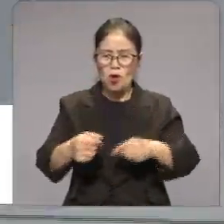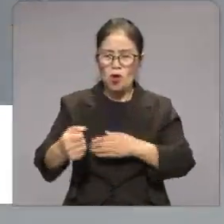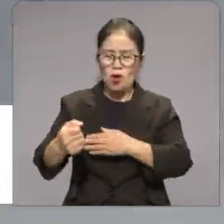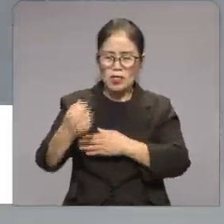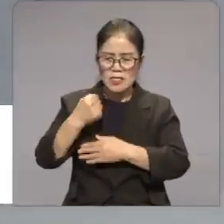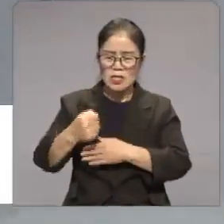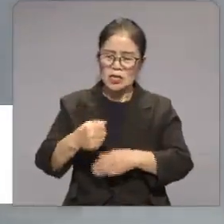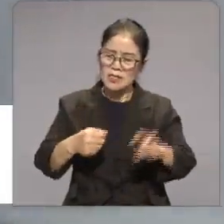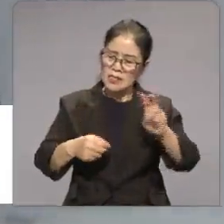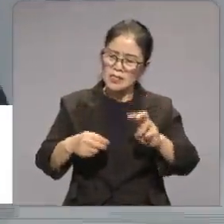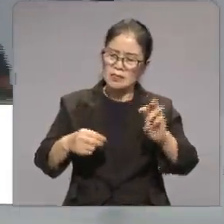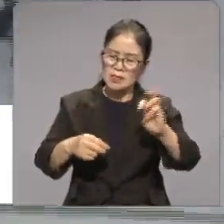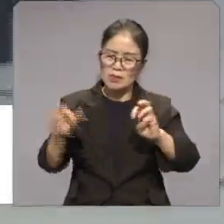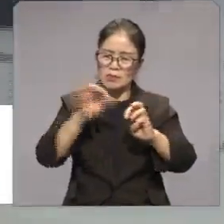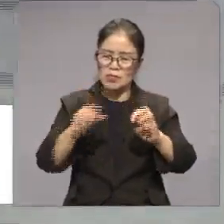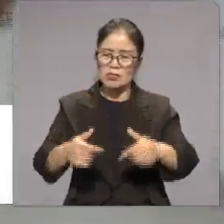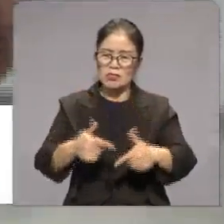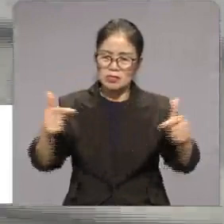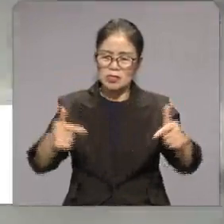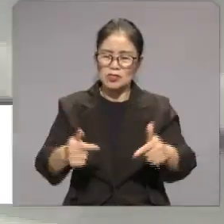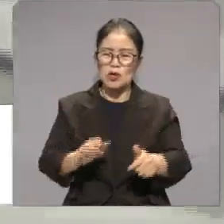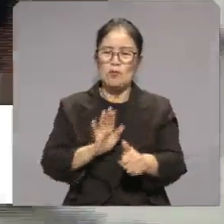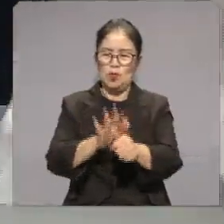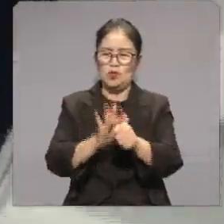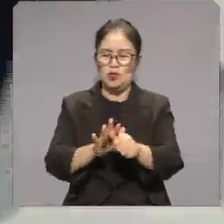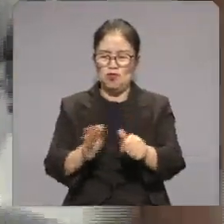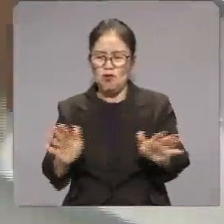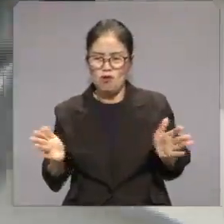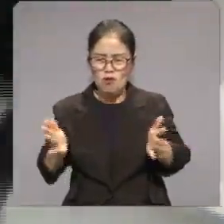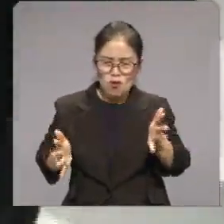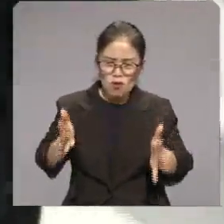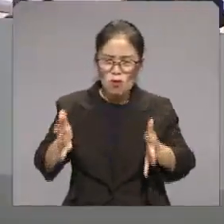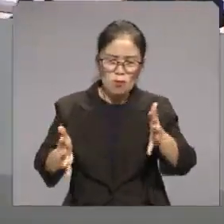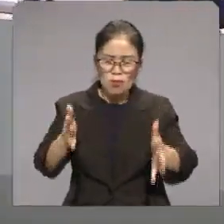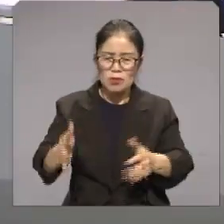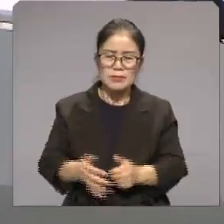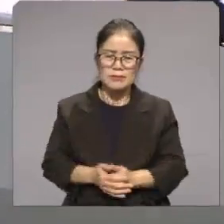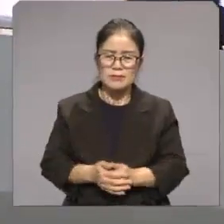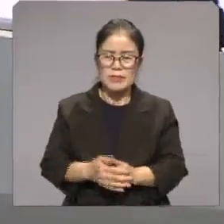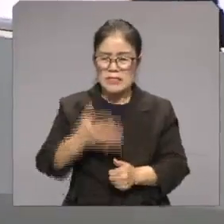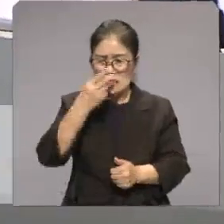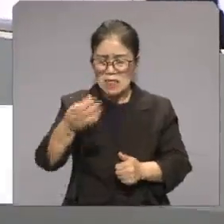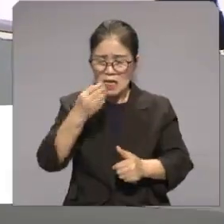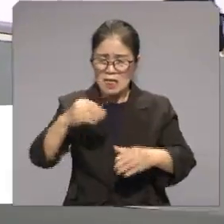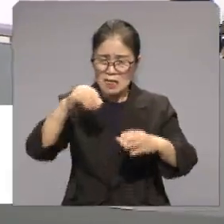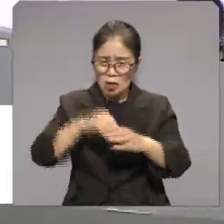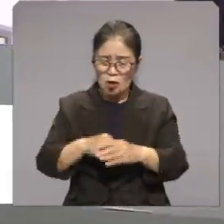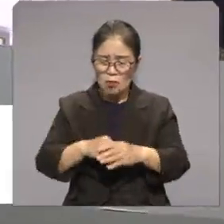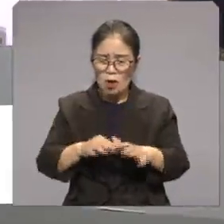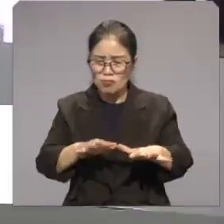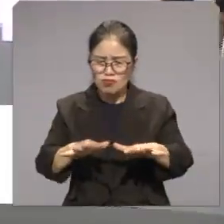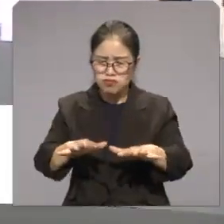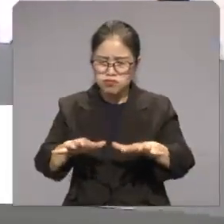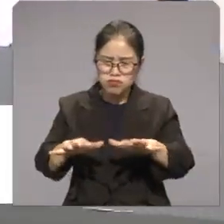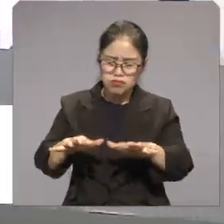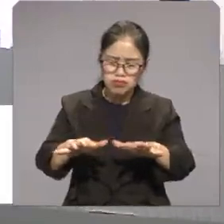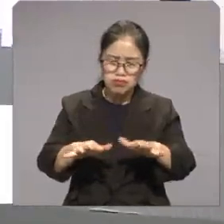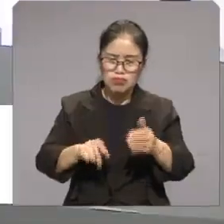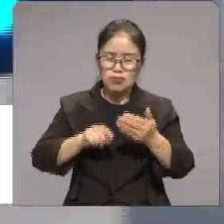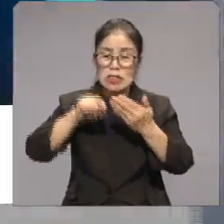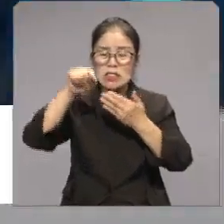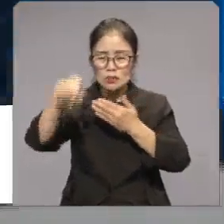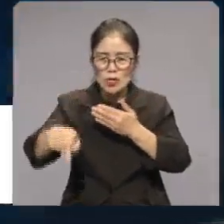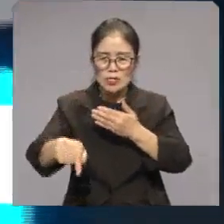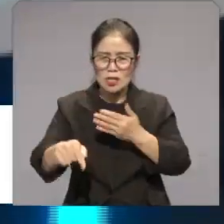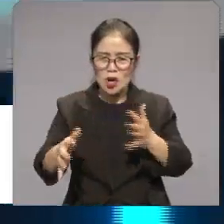20, 30% 올려주는 근력 보조 로봇입니다. 쓰레기를 넣어주자 움직이는 실외 이동형